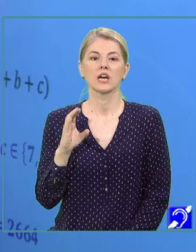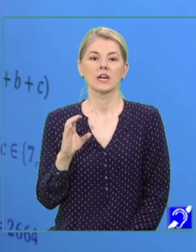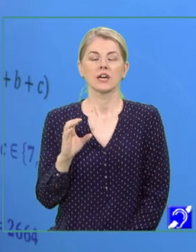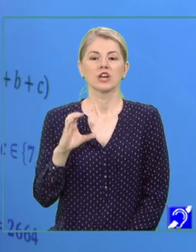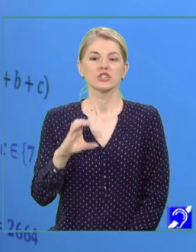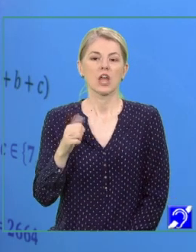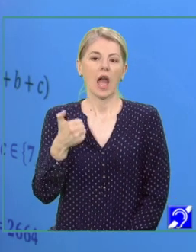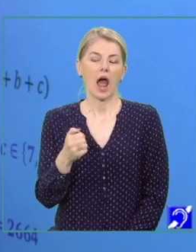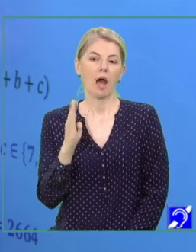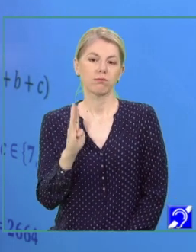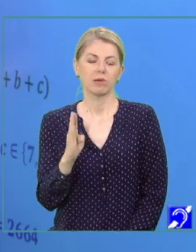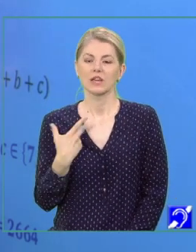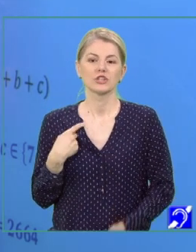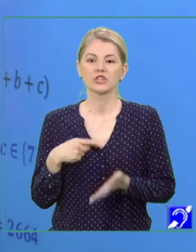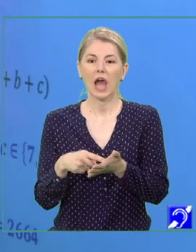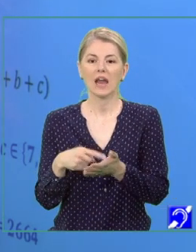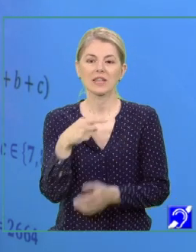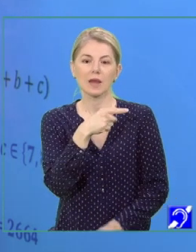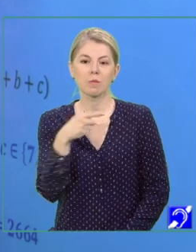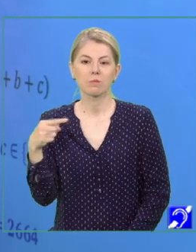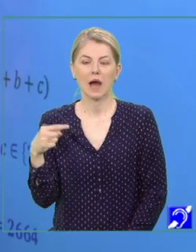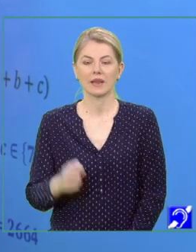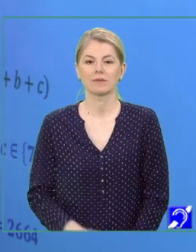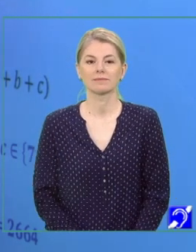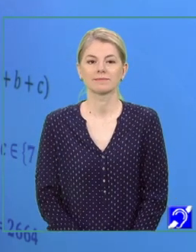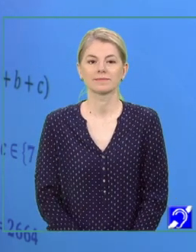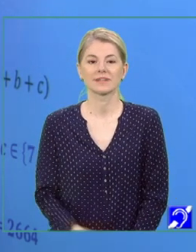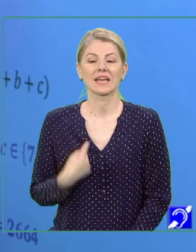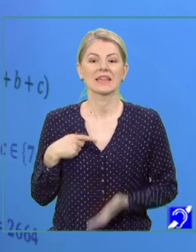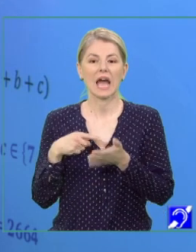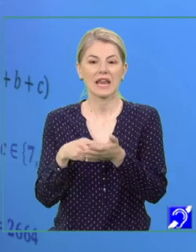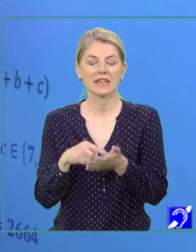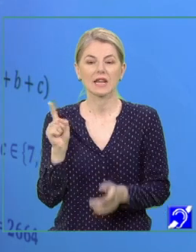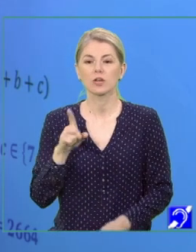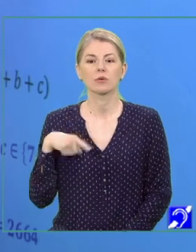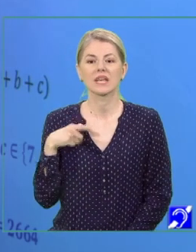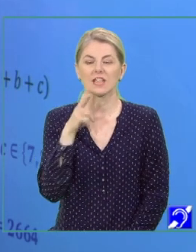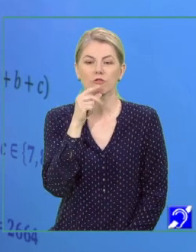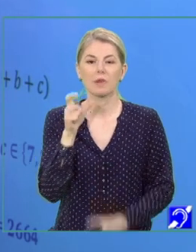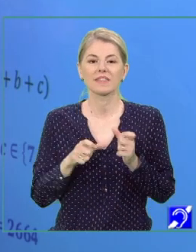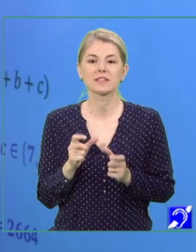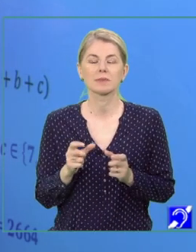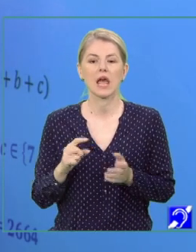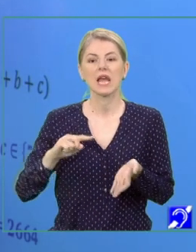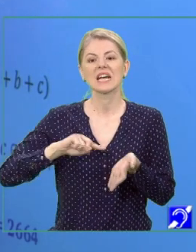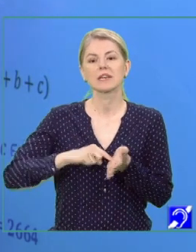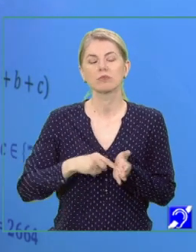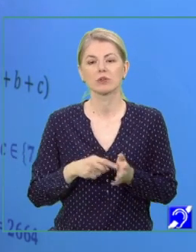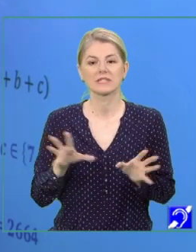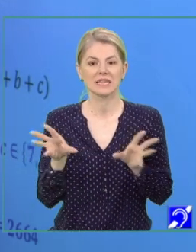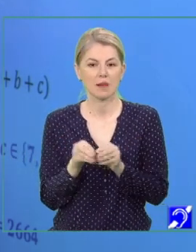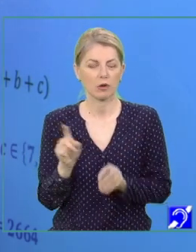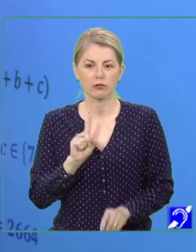ne arată această bară deasupra numărului ABC? Ne arată că nu este vorba de produsul A ori B ori